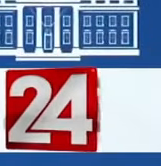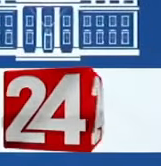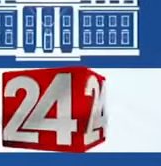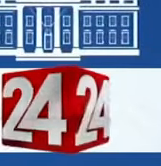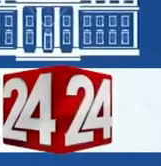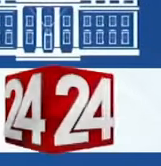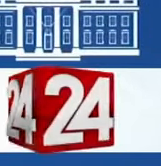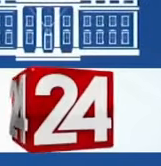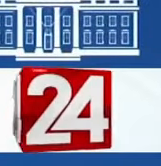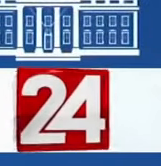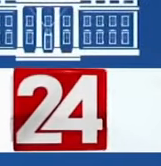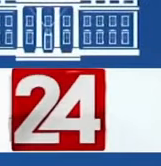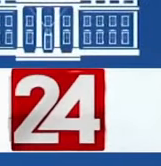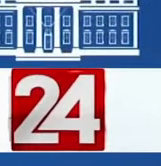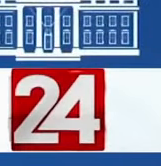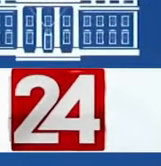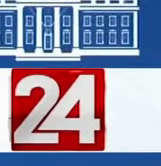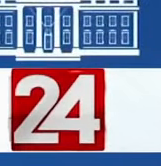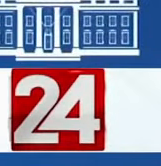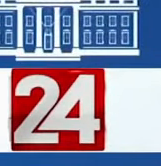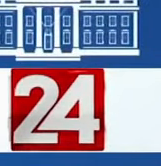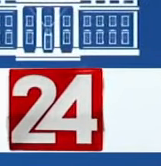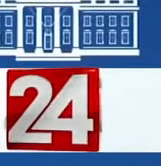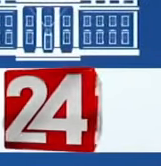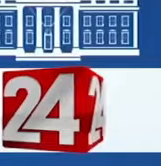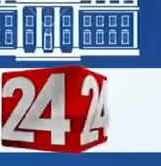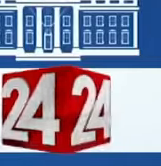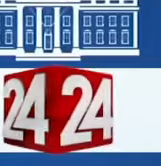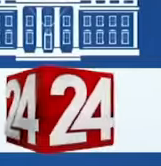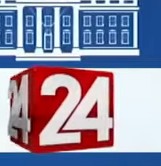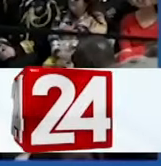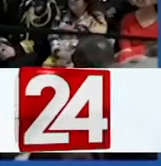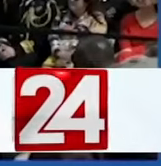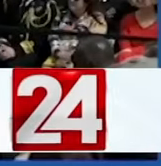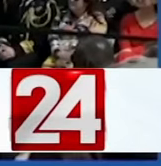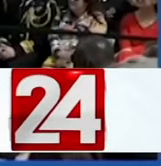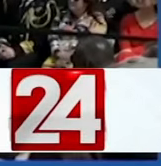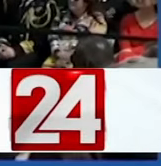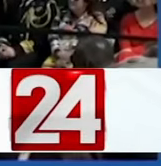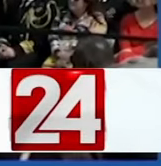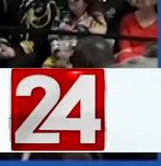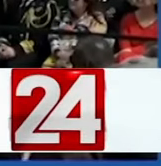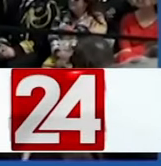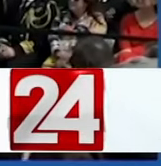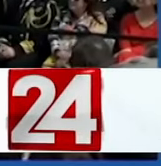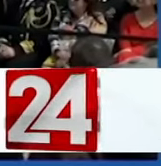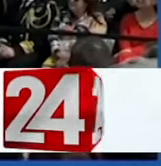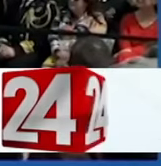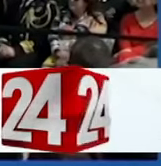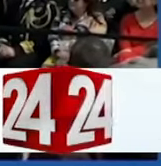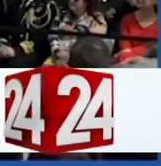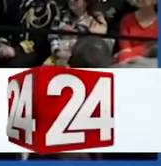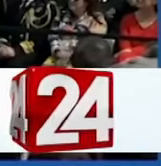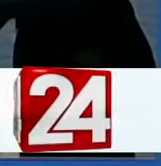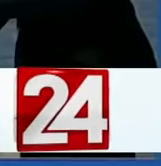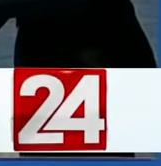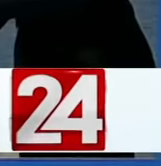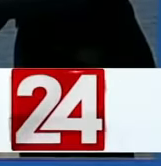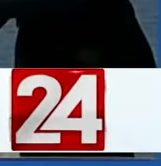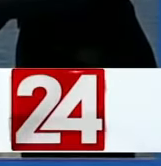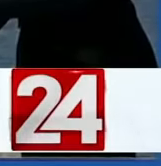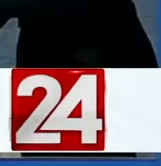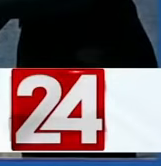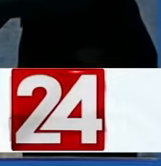Mga leader ng Amerika, Australia at UK inanunsyo ang pinakamalaking proyekto